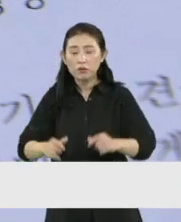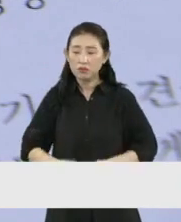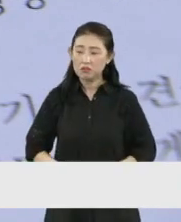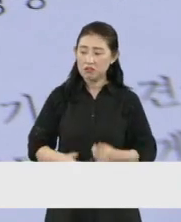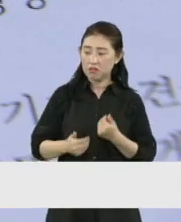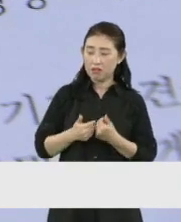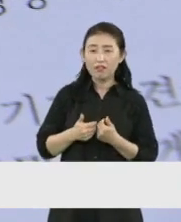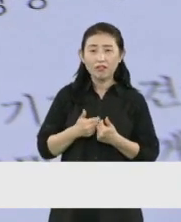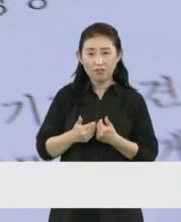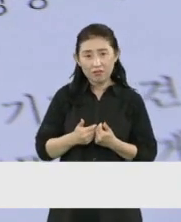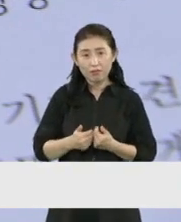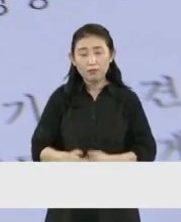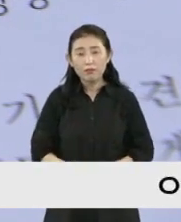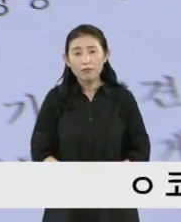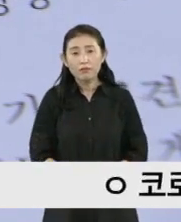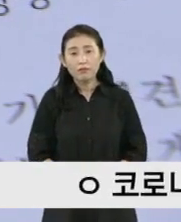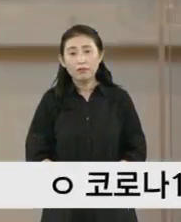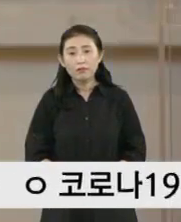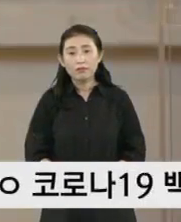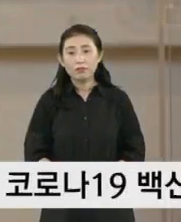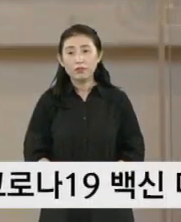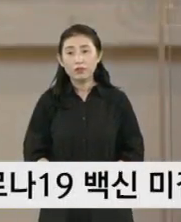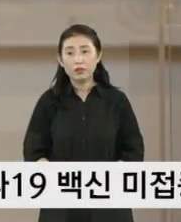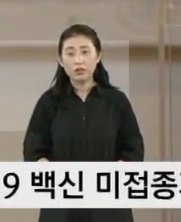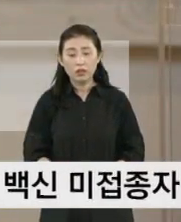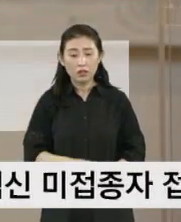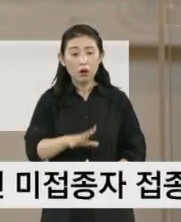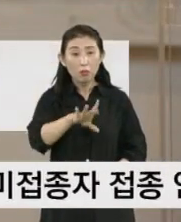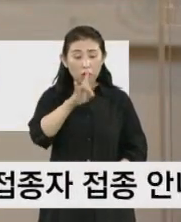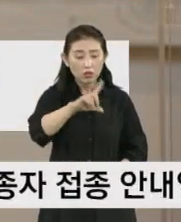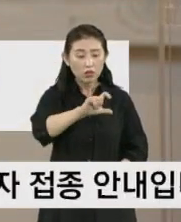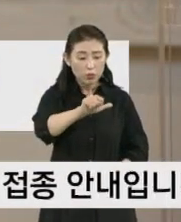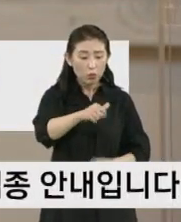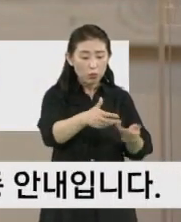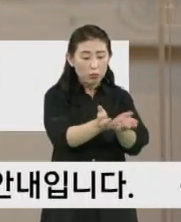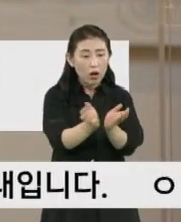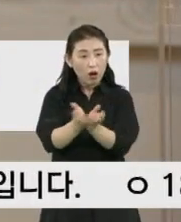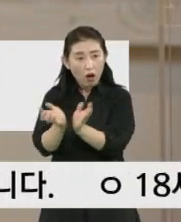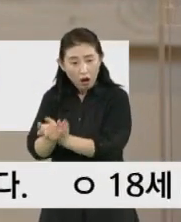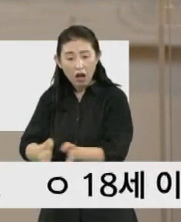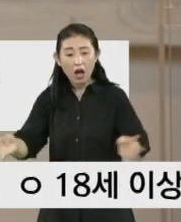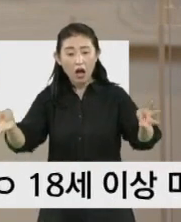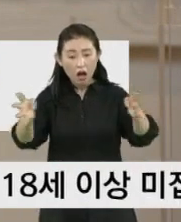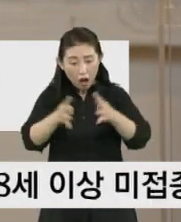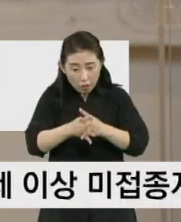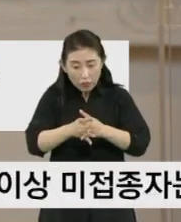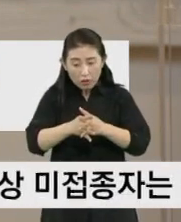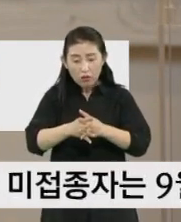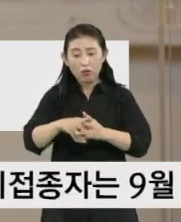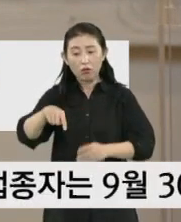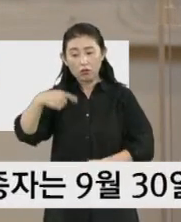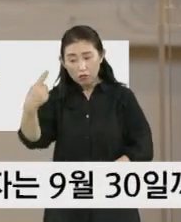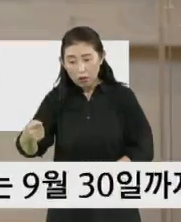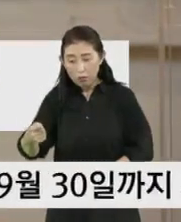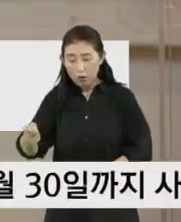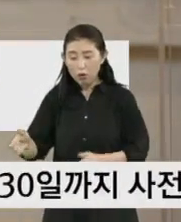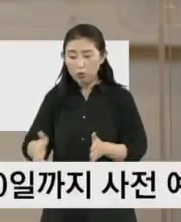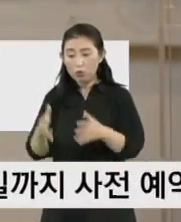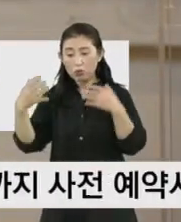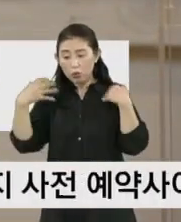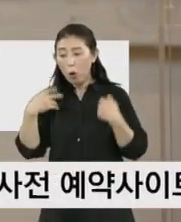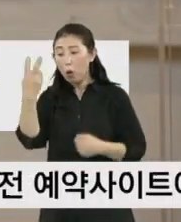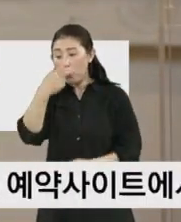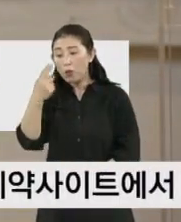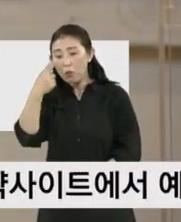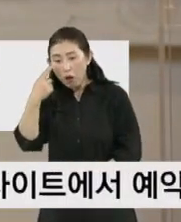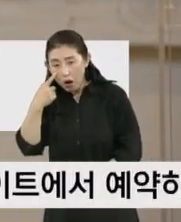불편한 기색도 내비쳤습니다. 15개 시군이 합의하면 도에서 검토하겠다 이렇게 말씀을 하셨습니다. 그런데